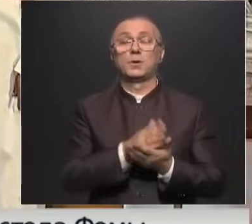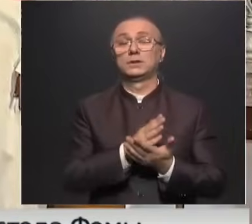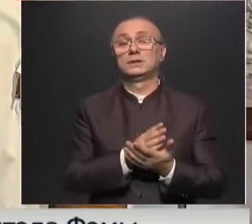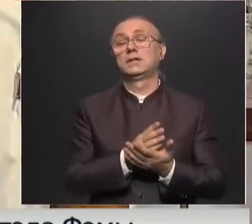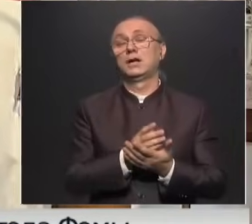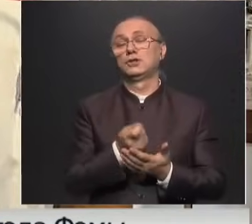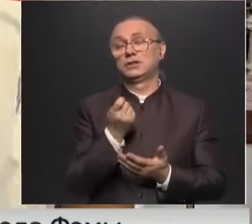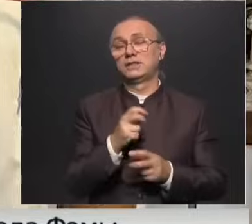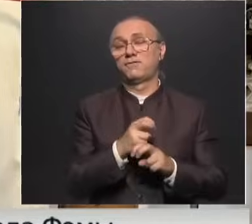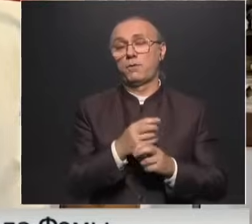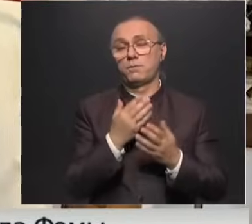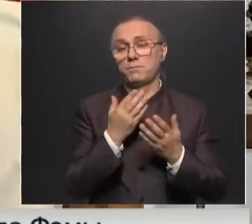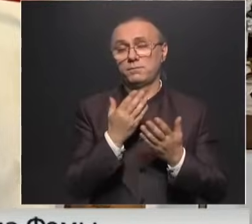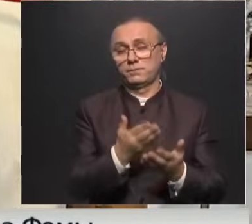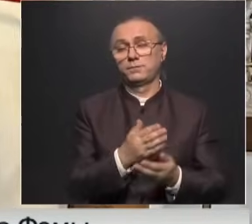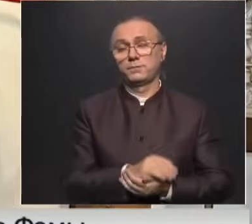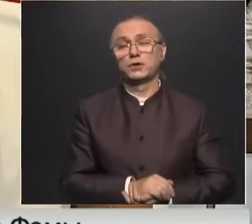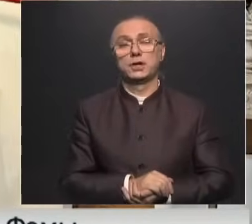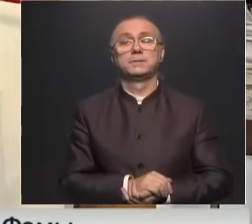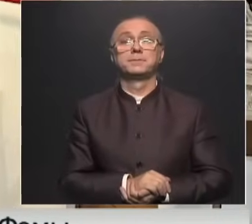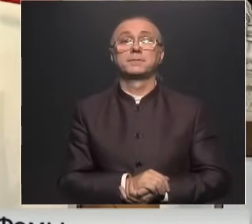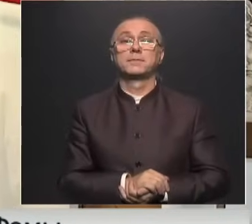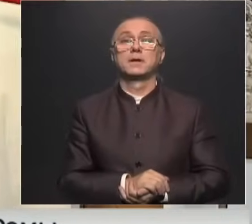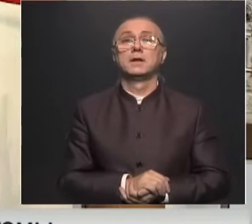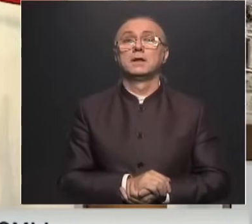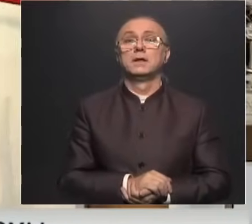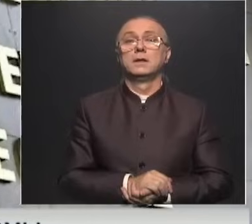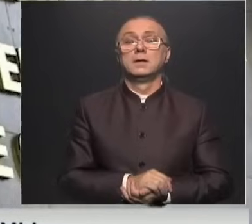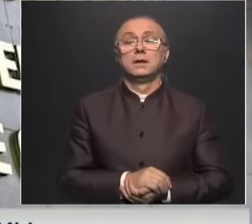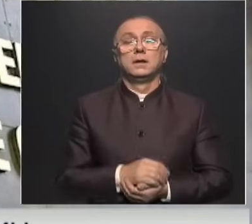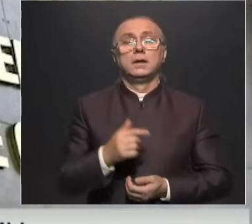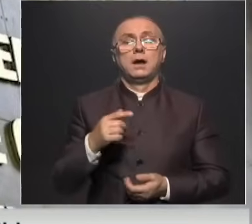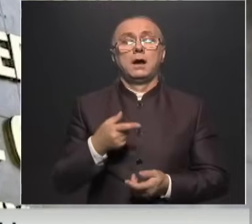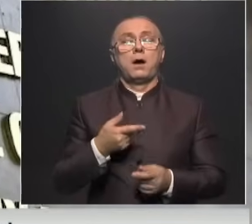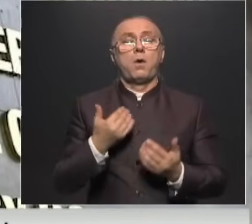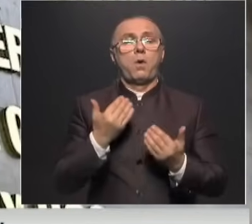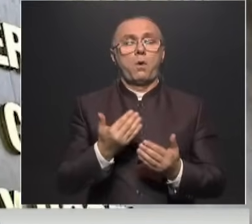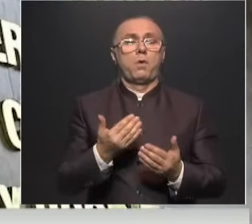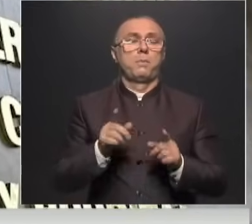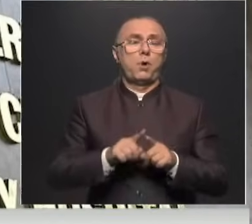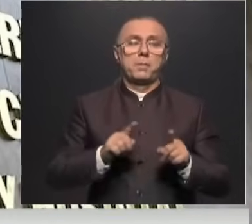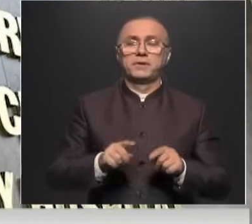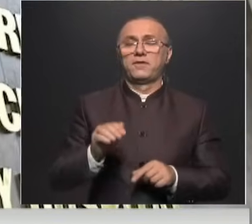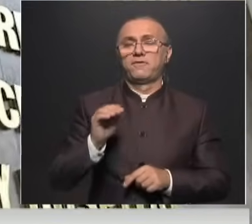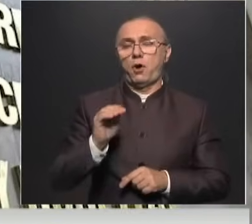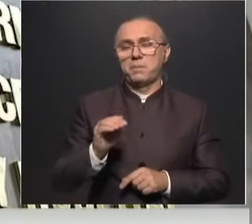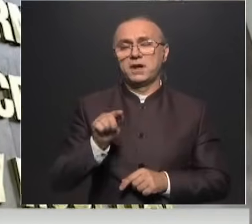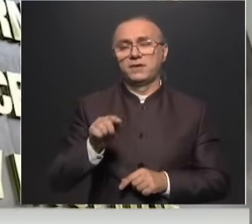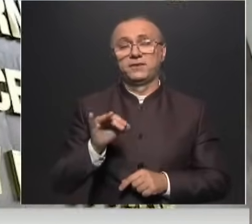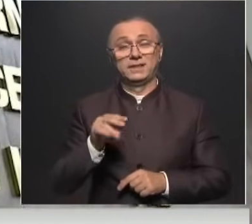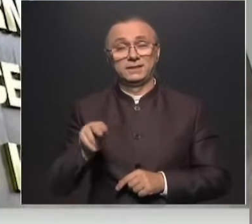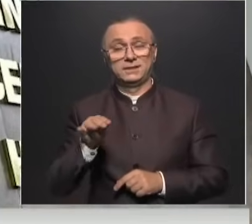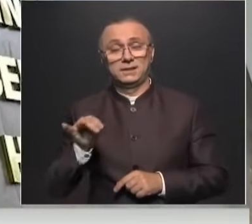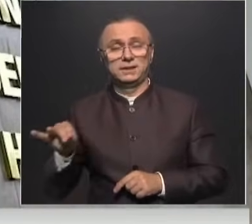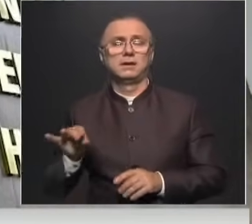о проповеди Фомы в Индии рассказывали святые Григорий Богослов, Амвросий Медиоланский и Иероним Стридонский. Существует версия,